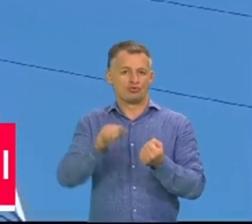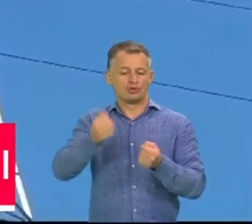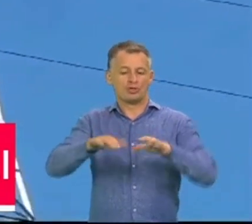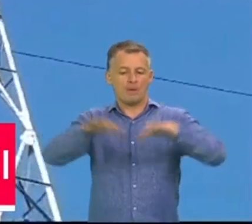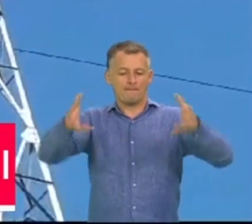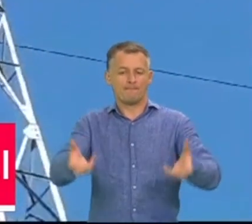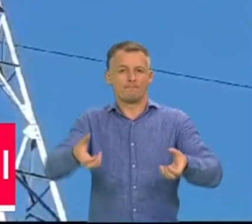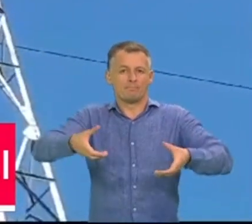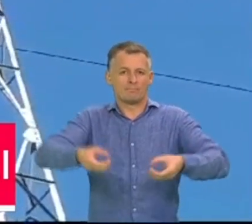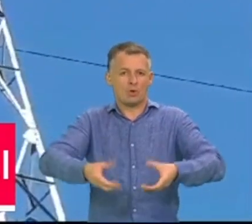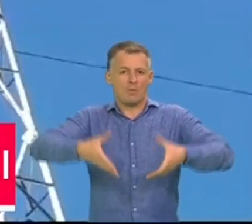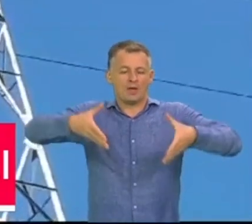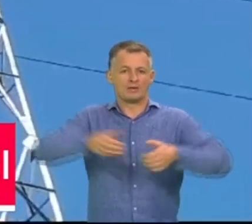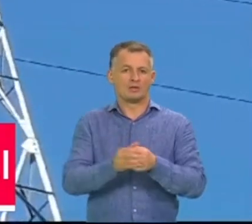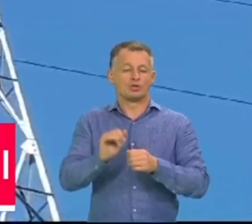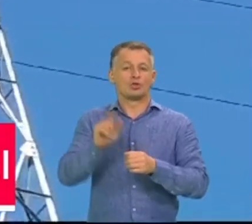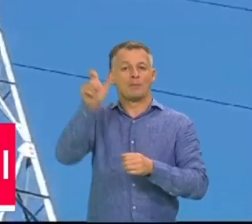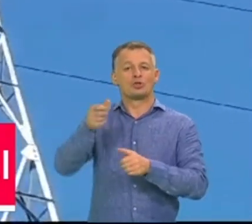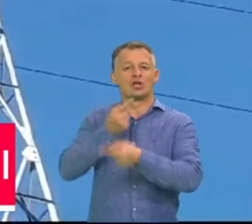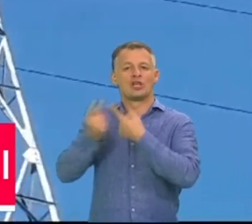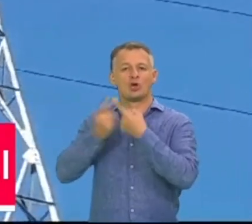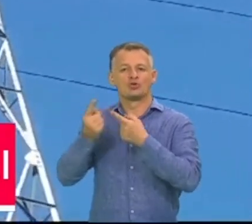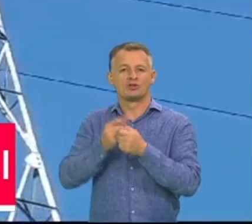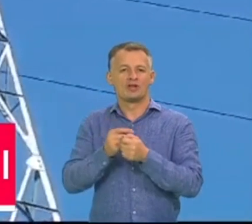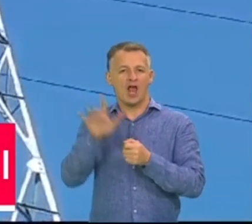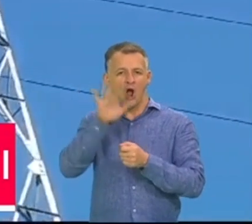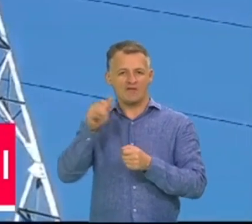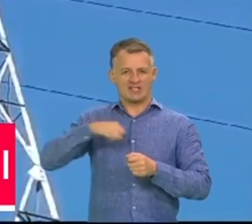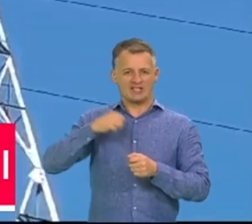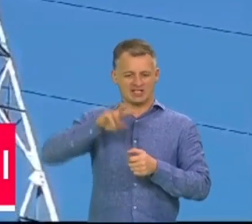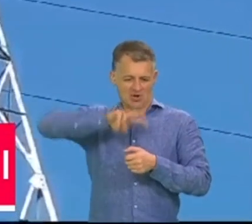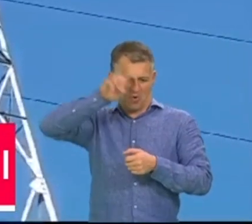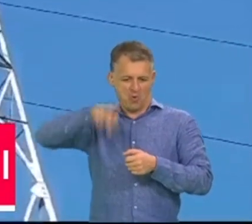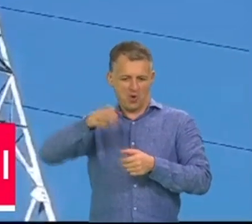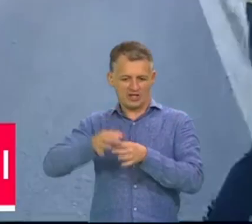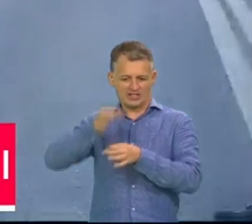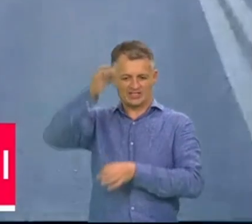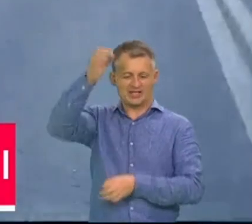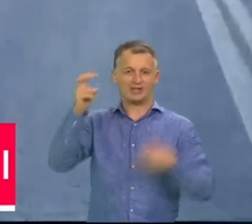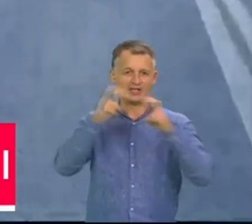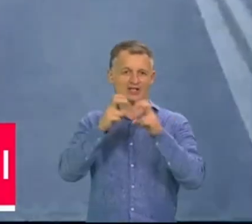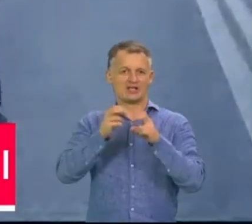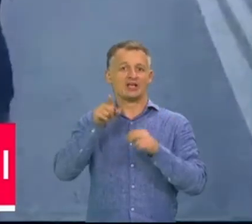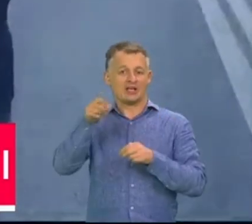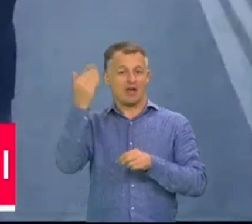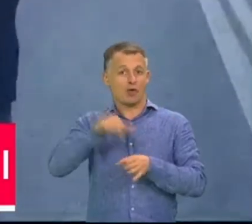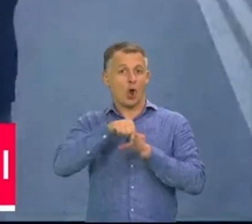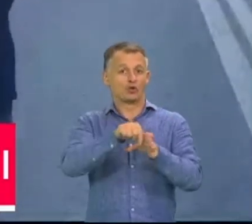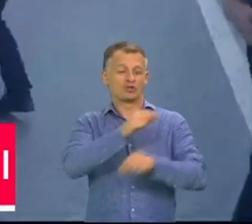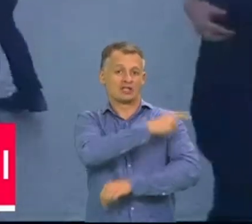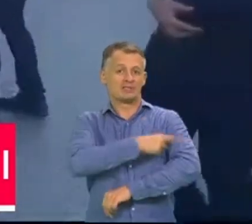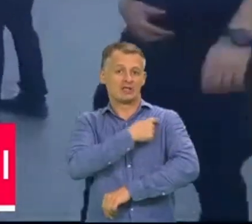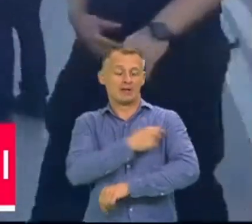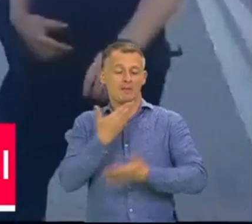și un negociator. După mai multe discuții, acesta l-a convins pe tânăr să coboare de pe stâlpul de înaltă tensiune. El a fost dus la spital pentru